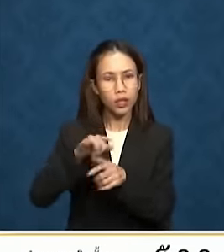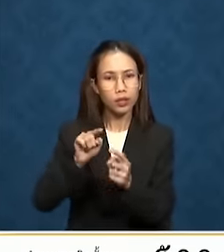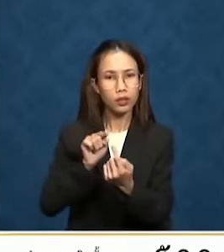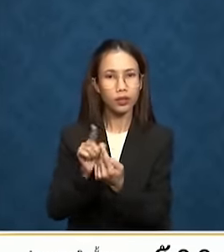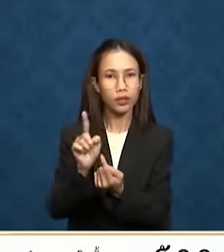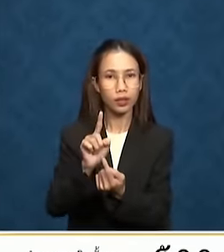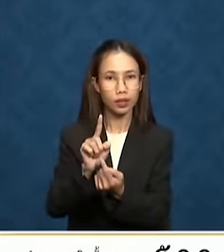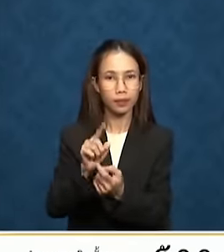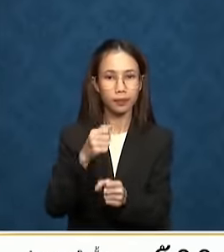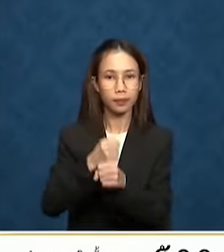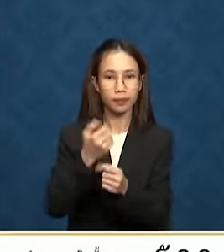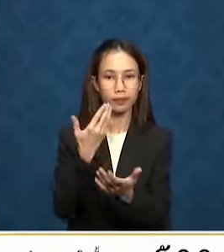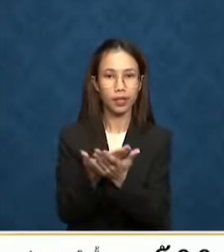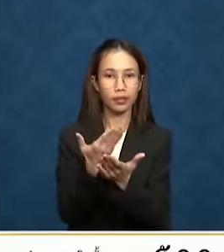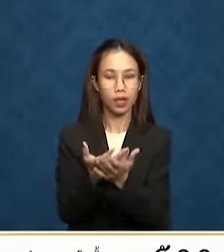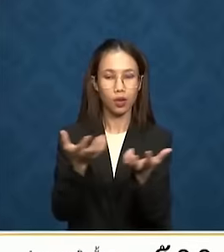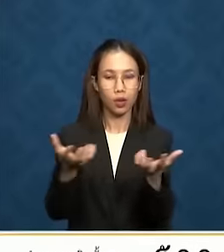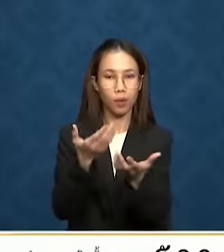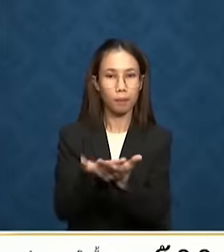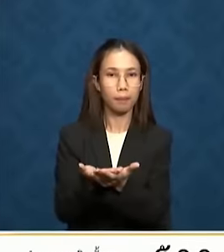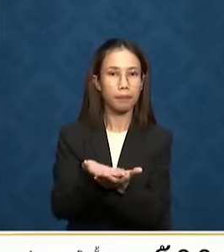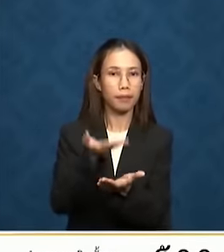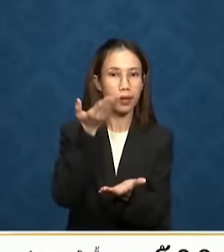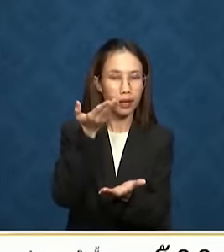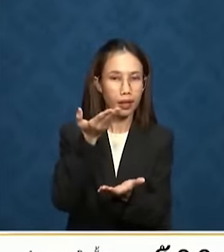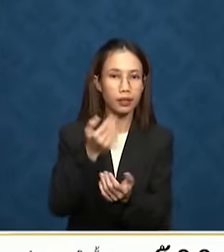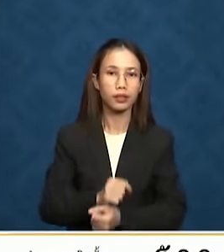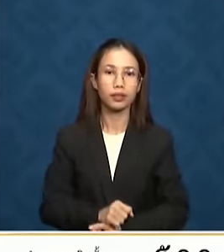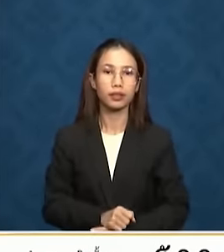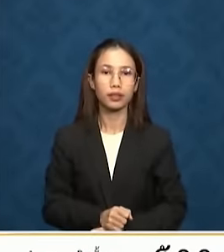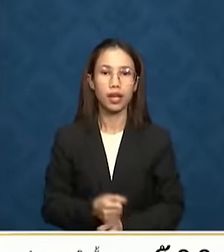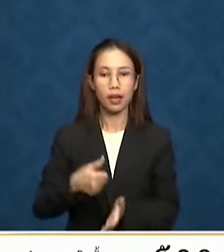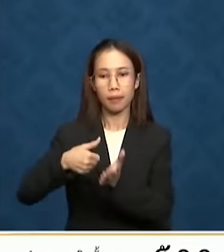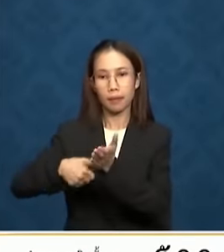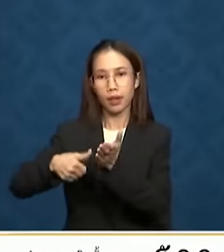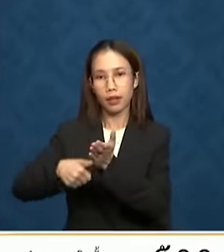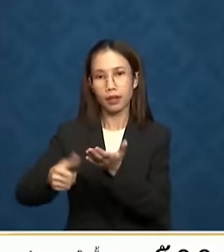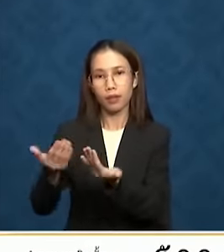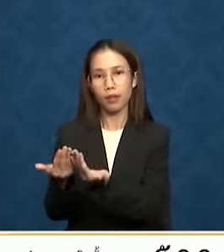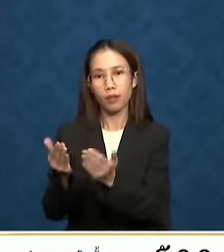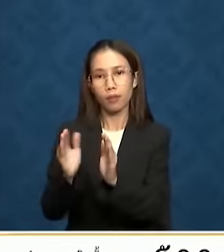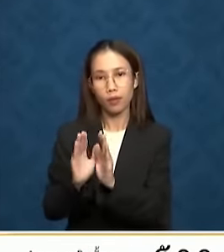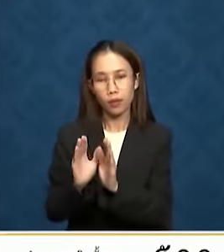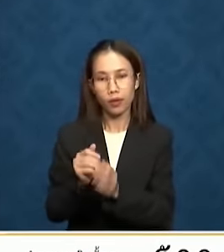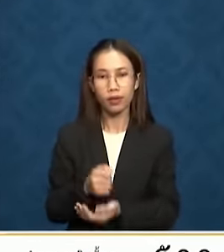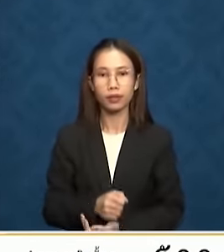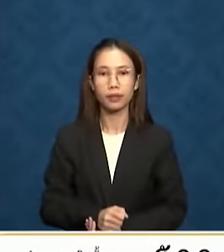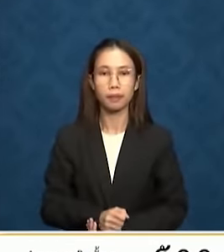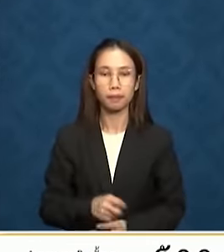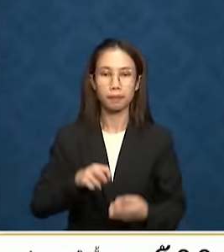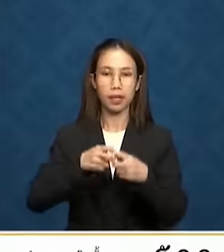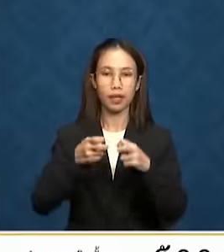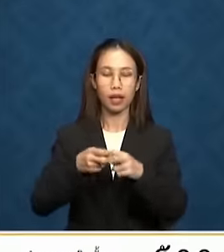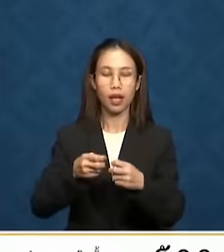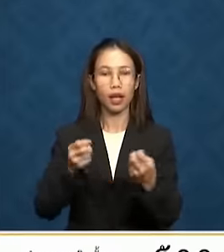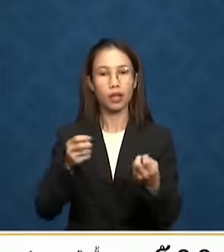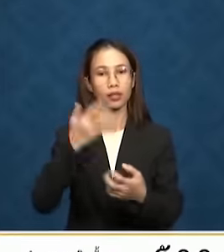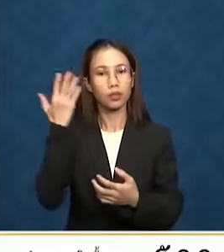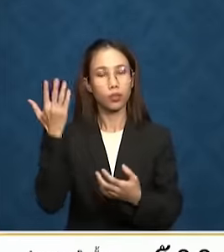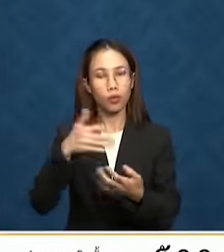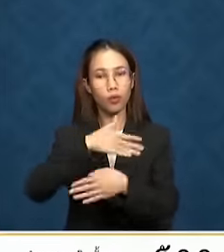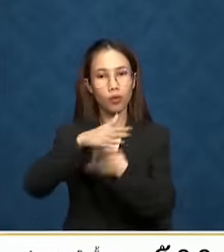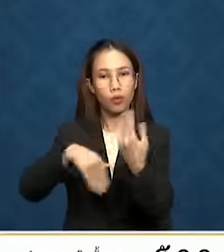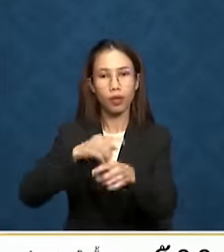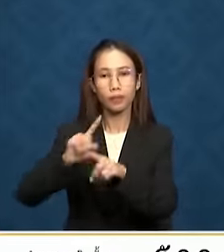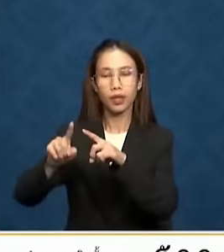ของราคาสินค้าที่แพงขึ้นไม่ว่าจะเป็นเรื่องของหนี้ครัวเรือนไม่ว่าจะเป็นเรื่องเกี่ยวกับไพยพิบัติไม่ว่าเกี่ยวกับจะเป็น